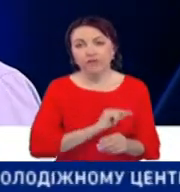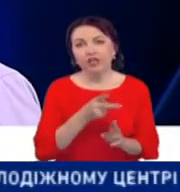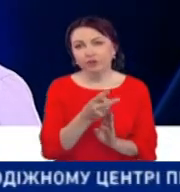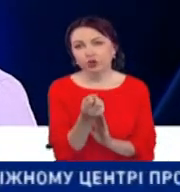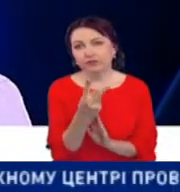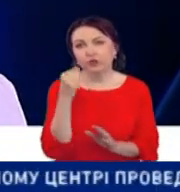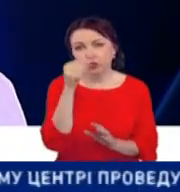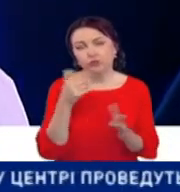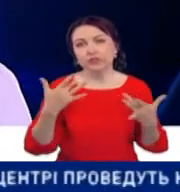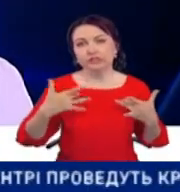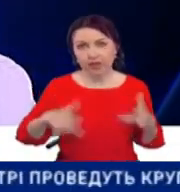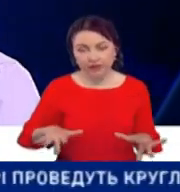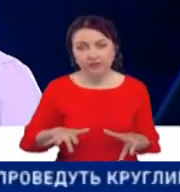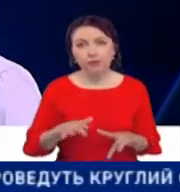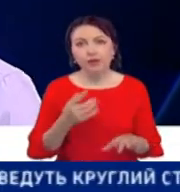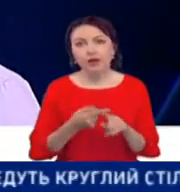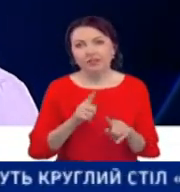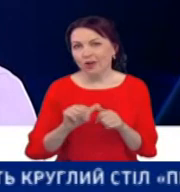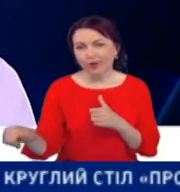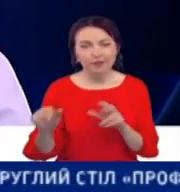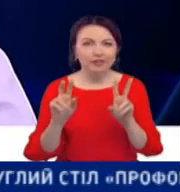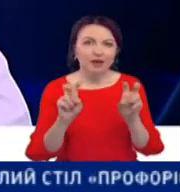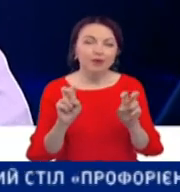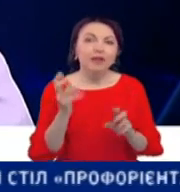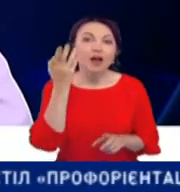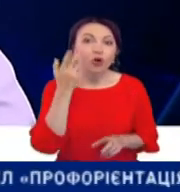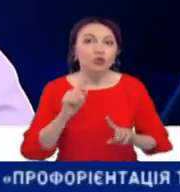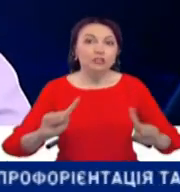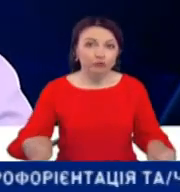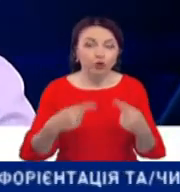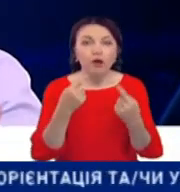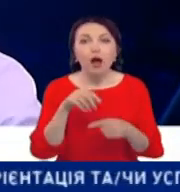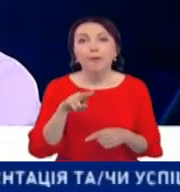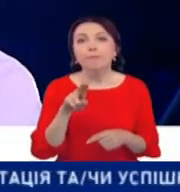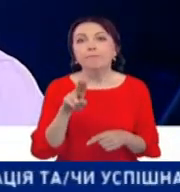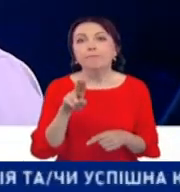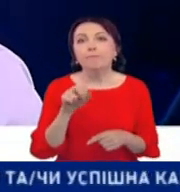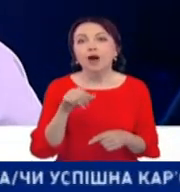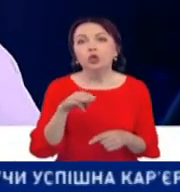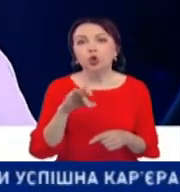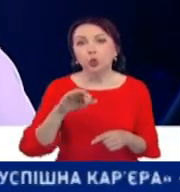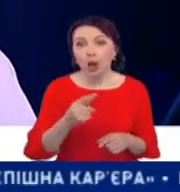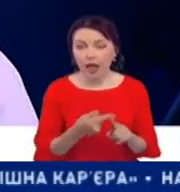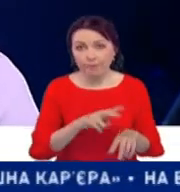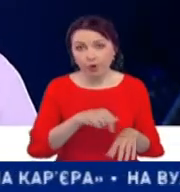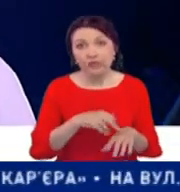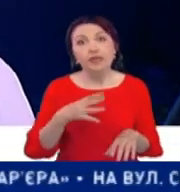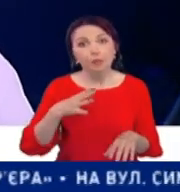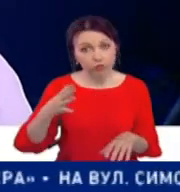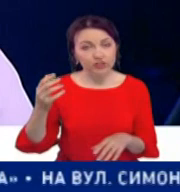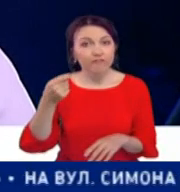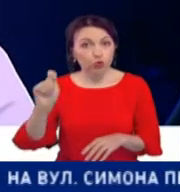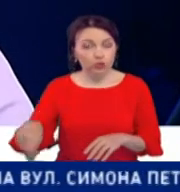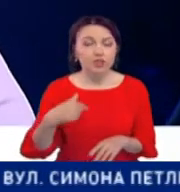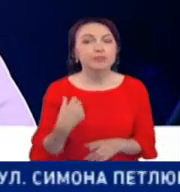12-му році звільнився, це окрема тема. Але коли створювали патрульну поліцію, я був на фронті. Я її відверто підтримував, тому що